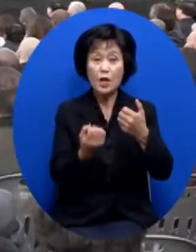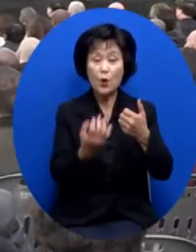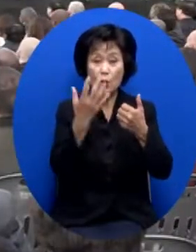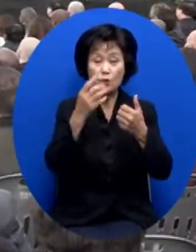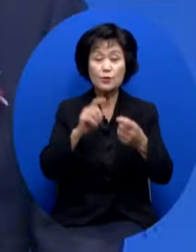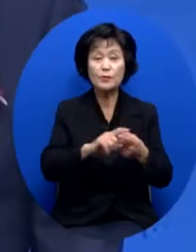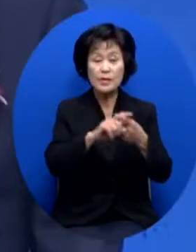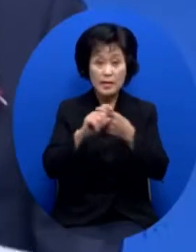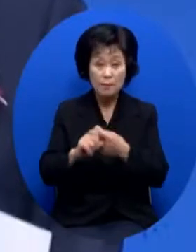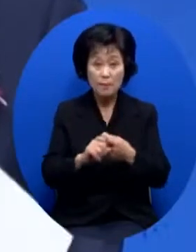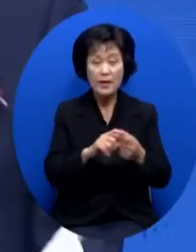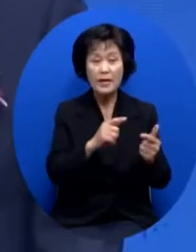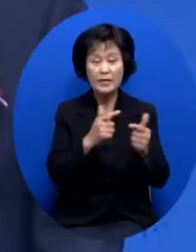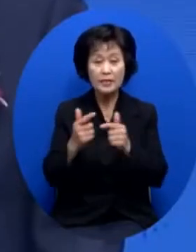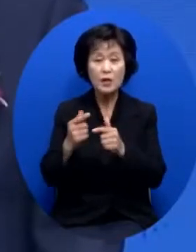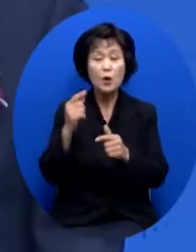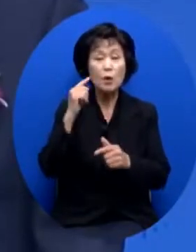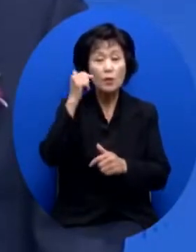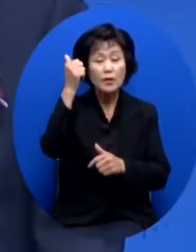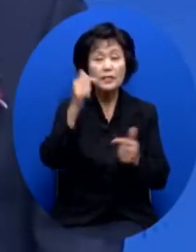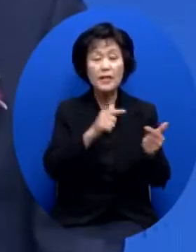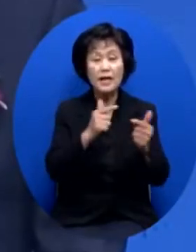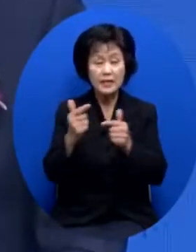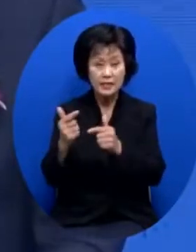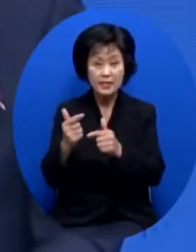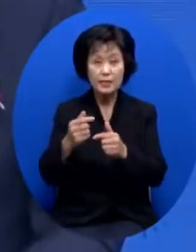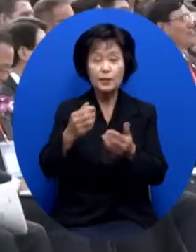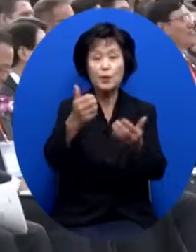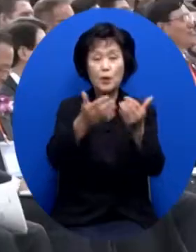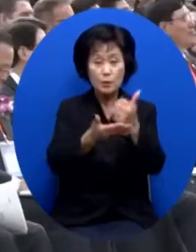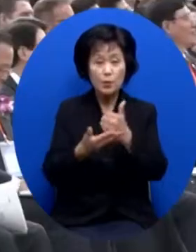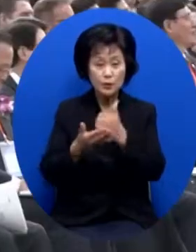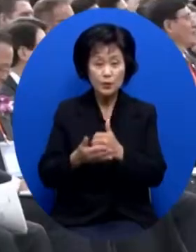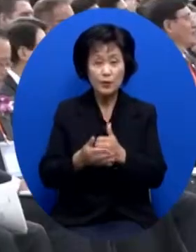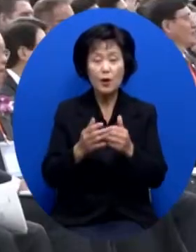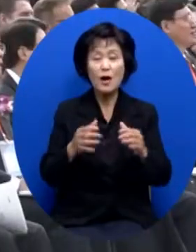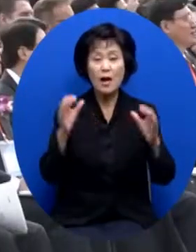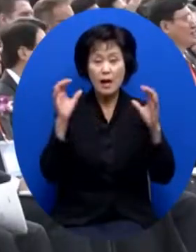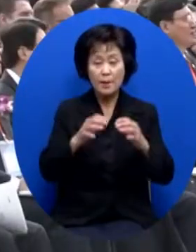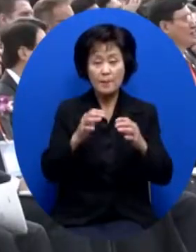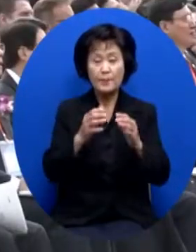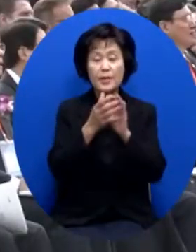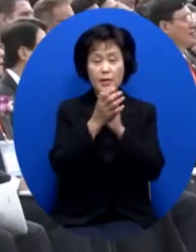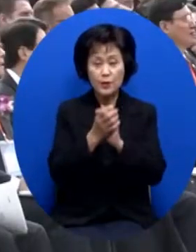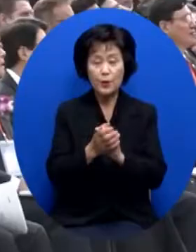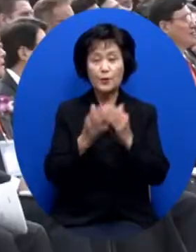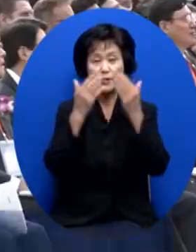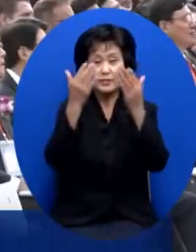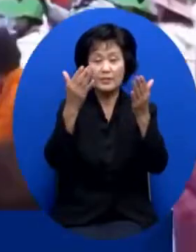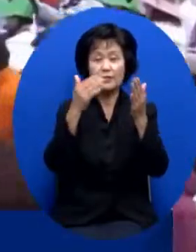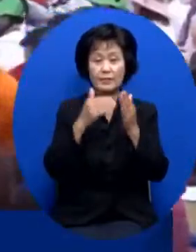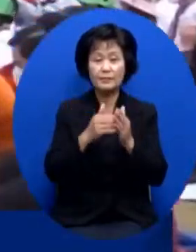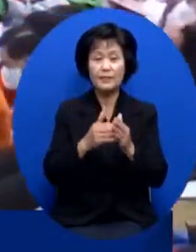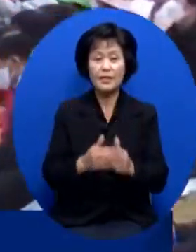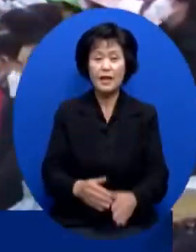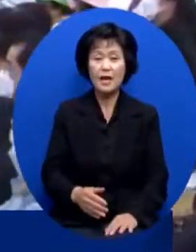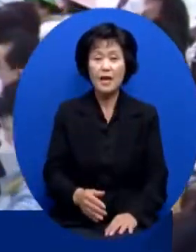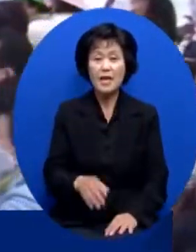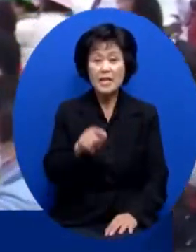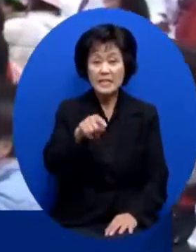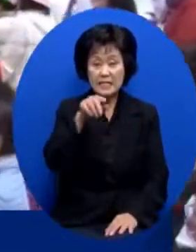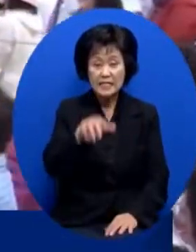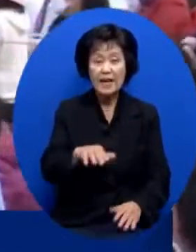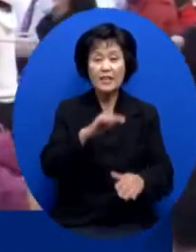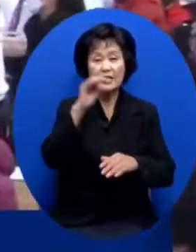성회 수석 목회자를 비롯해 교계 인사의 설교와 합심 기도가 이어졌습니다. Hari-hari ini Tuhan mencurahkan